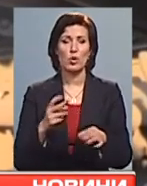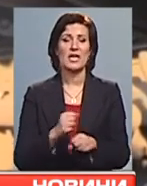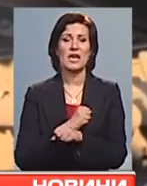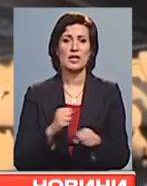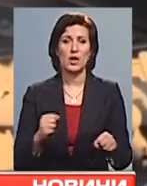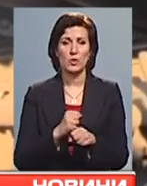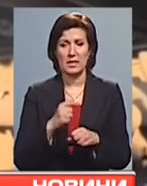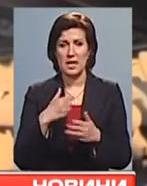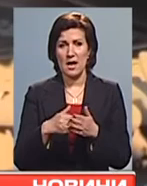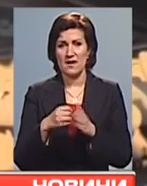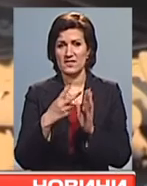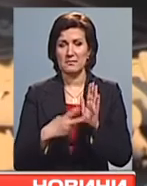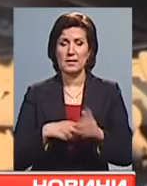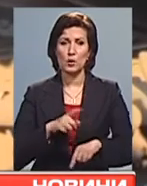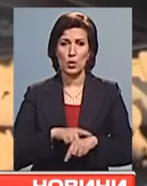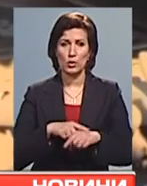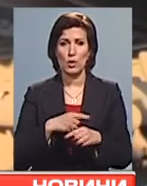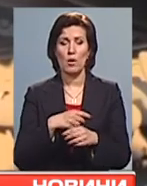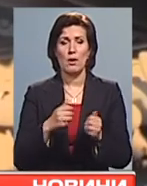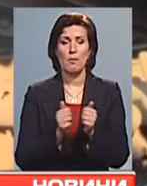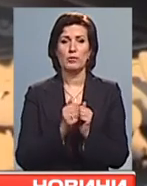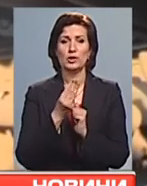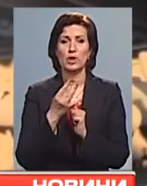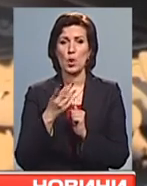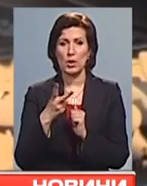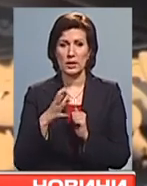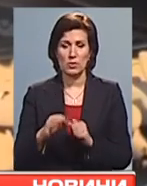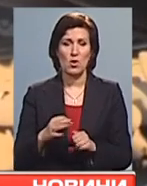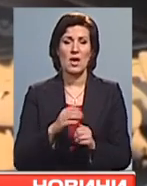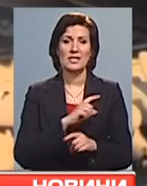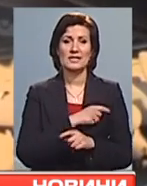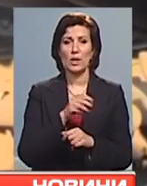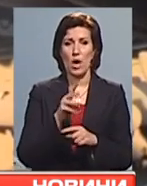гранатометів, а близько 17 години поблизу Широкіно сила АТО відбила атаку противника.